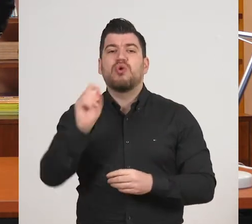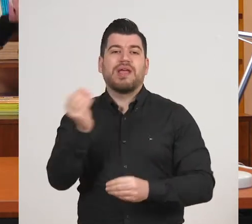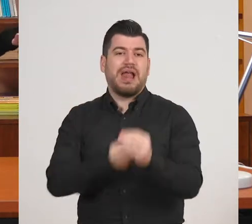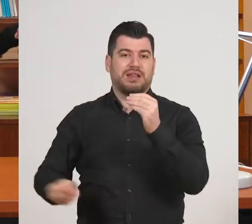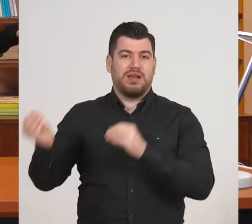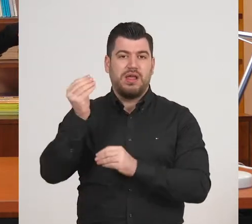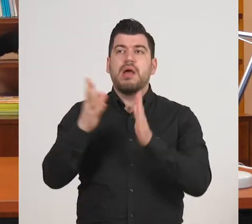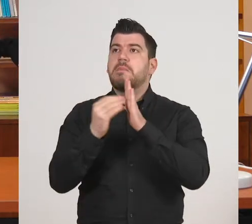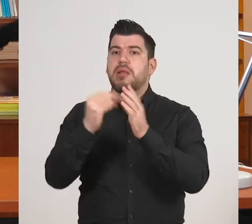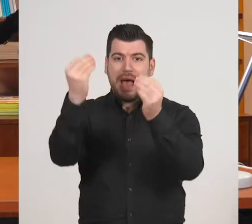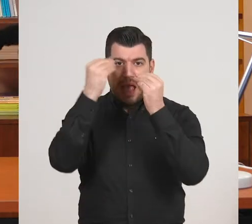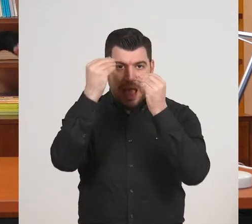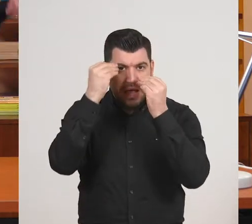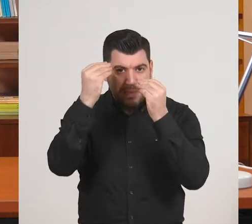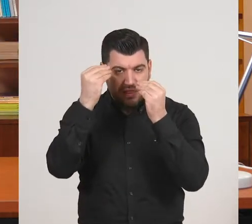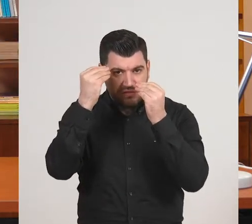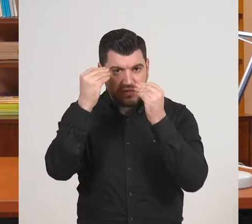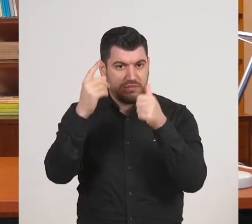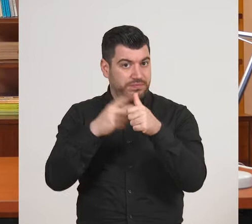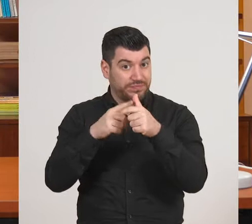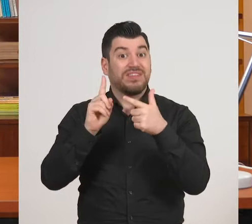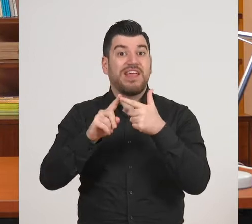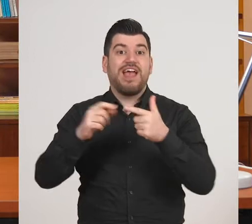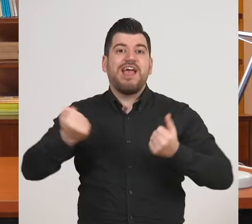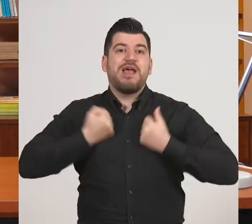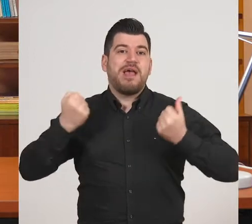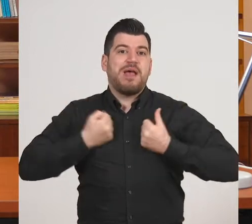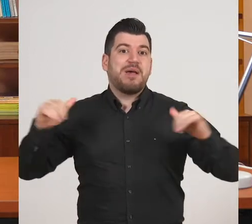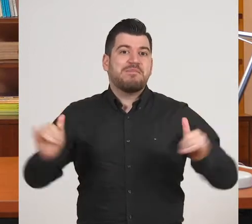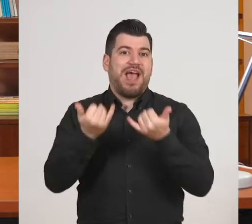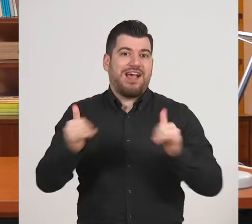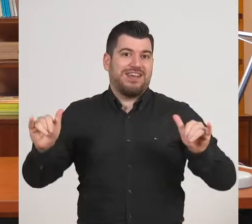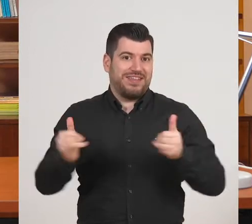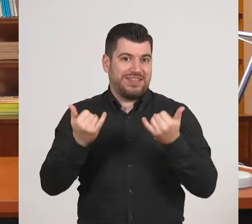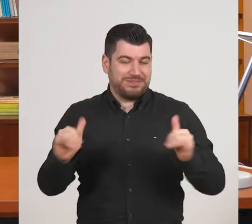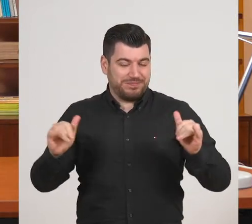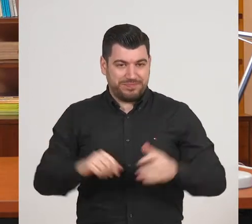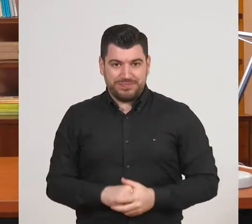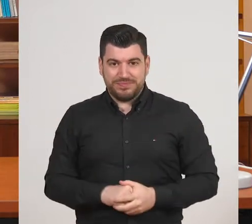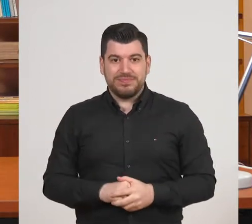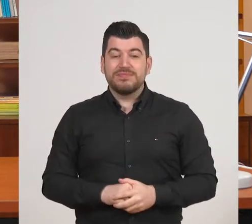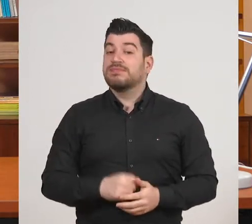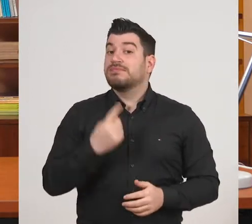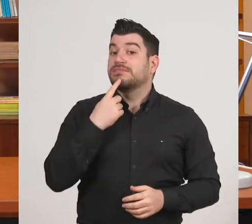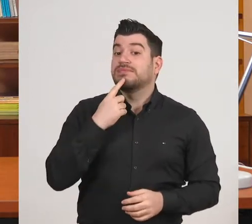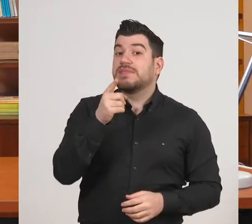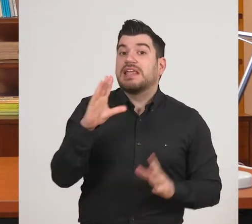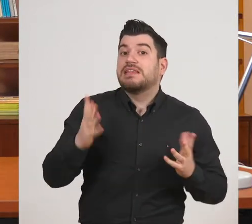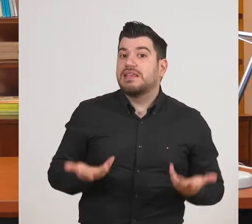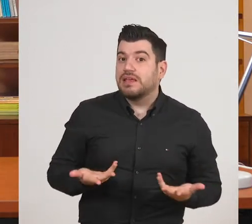η εκπαίδευση και φυσικά το παιχνίδι. Λέει εδώ, χρειάζομαι